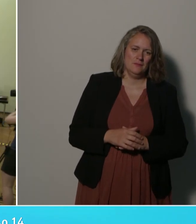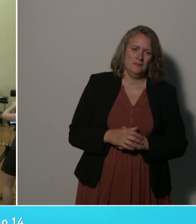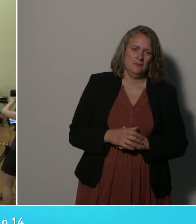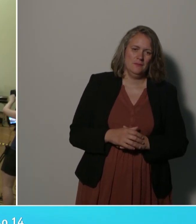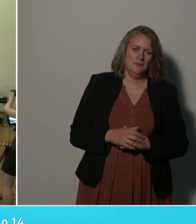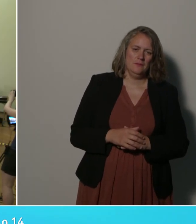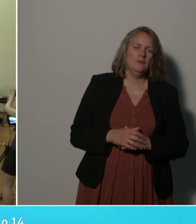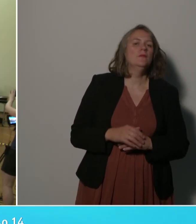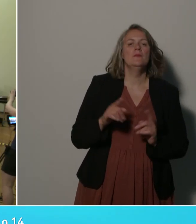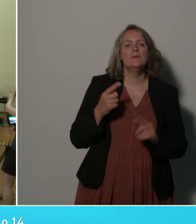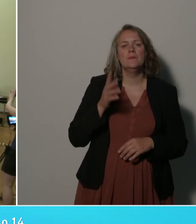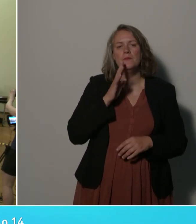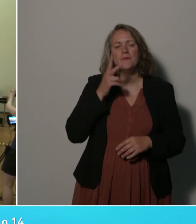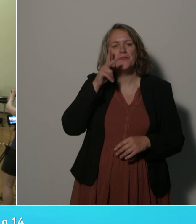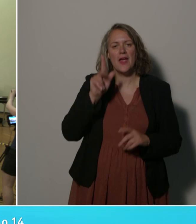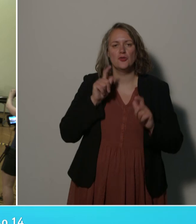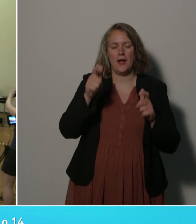Der nächste ist Herr Schenker.